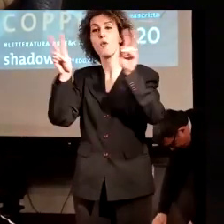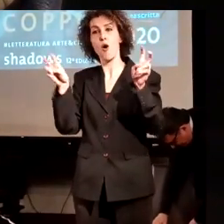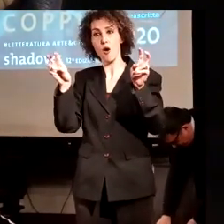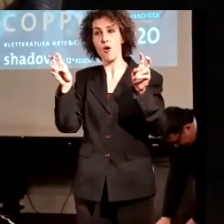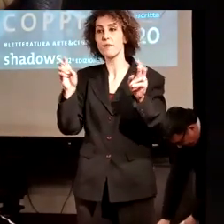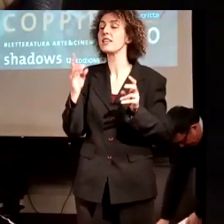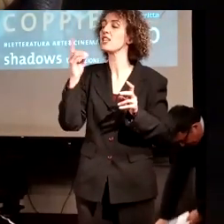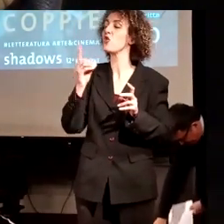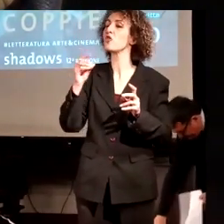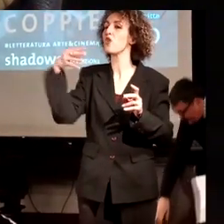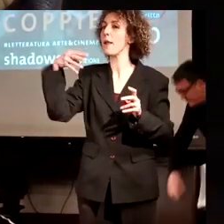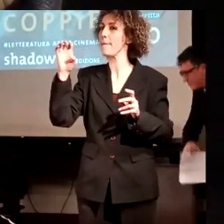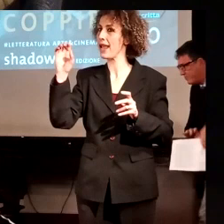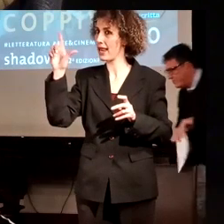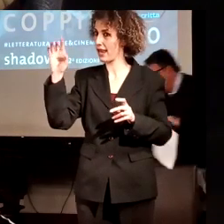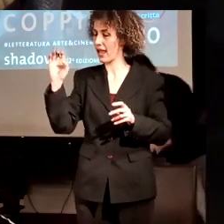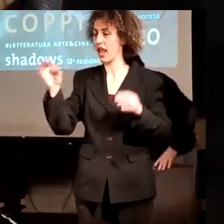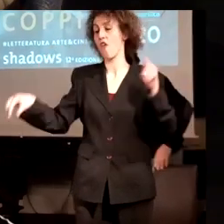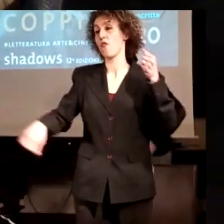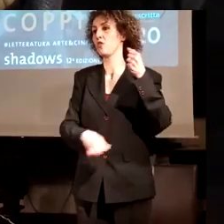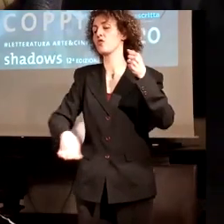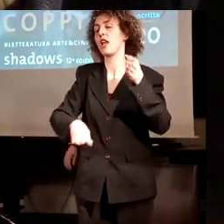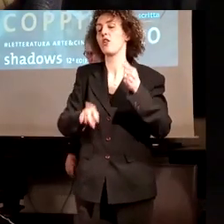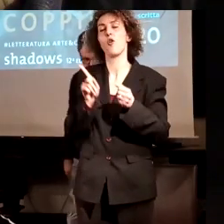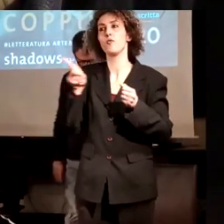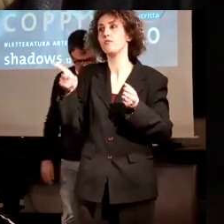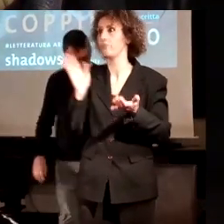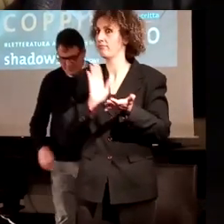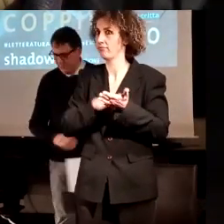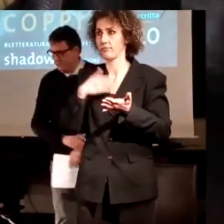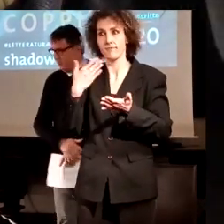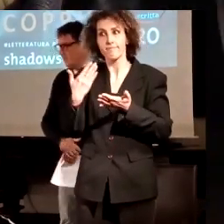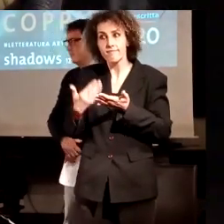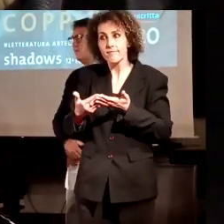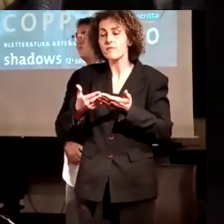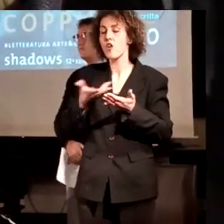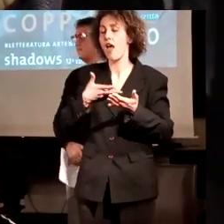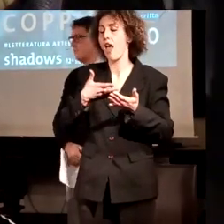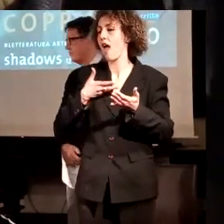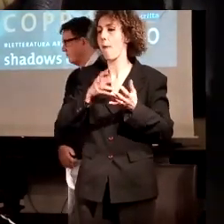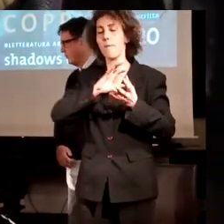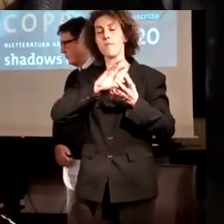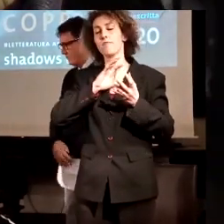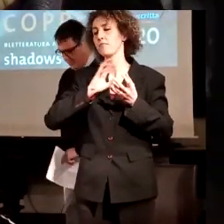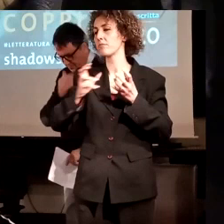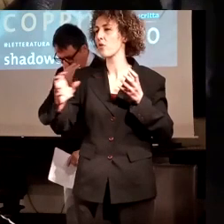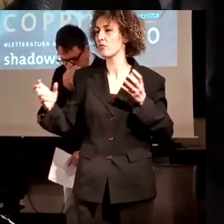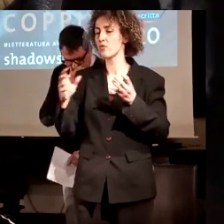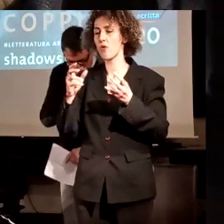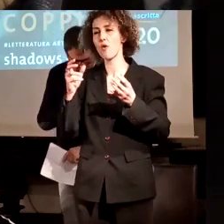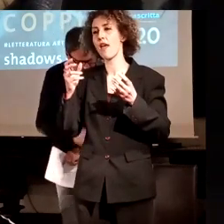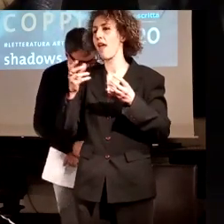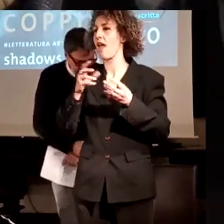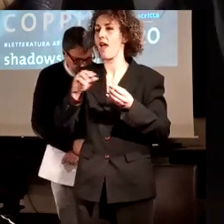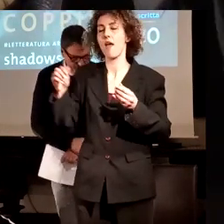il violoncello è come dire per lui frutto e materia di una lunga produzione suona per l'orchestra di santa cecilia